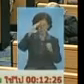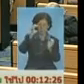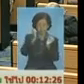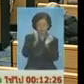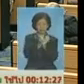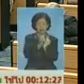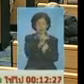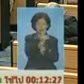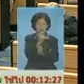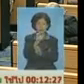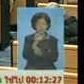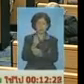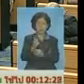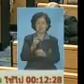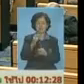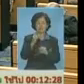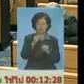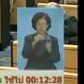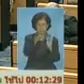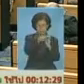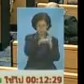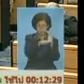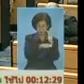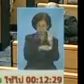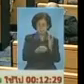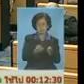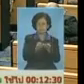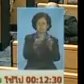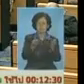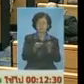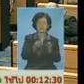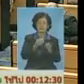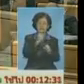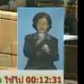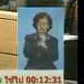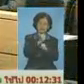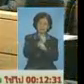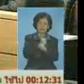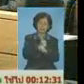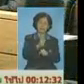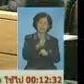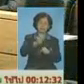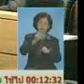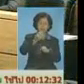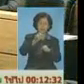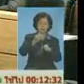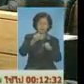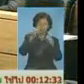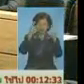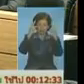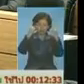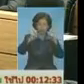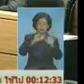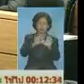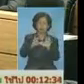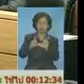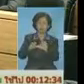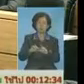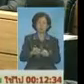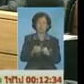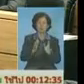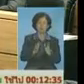ที่เกิดขึ้นในขั้นตอนของการบริหารสัญญาที่นางสาวยิ่งลักษณ์ชินวัตรครับเป็นนายกรัฐมนตรีและบุคคลที่เกี่ยวข้องกับบริหารสั